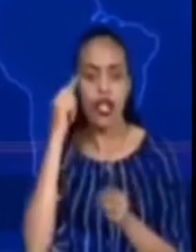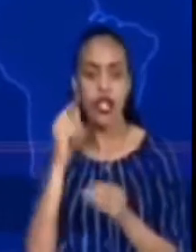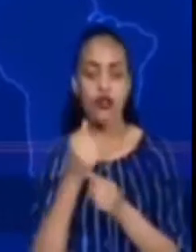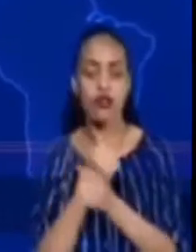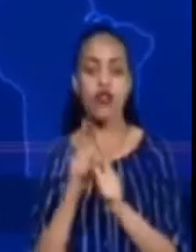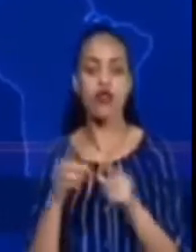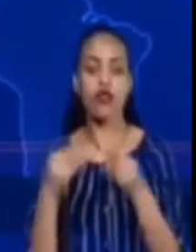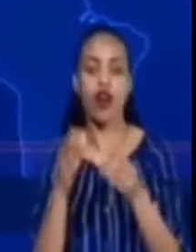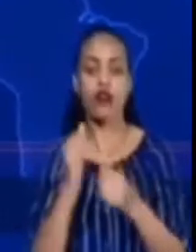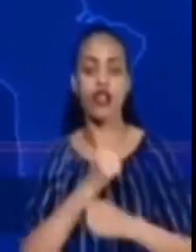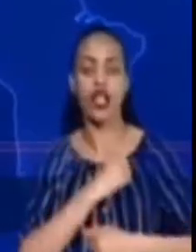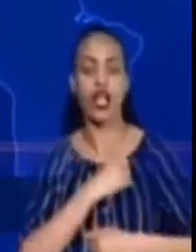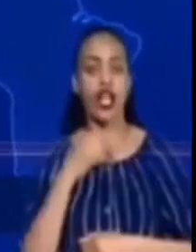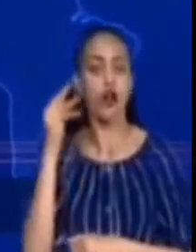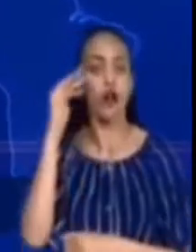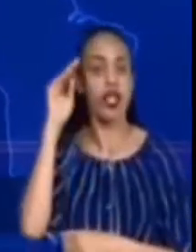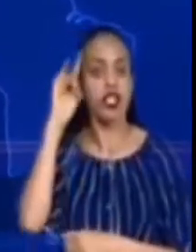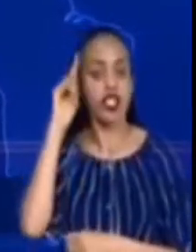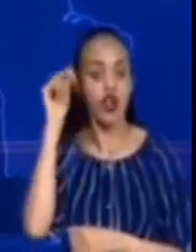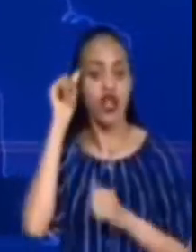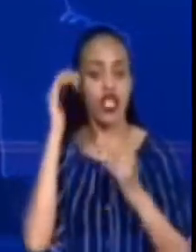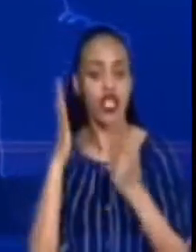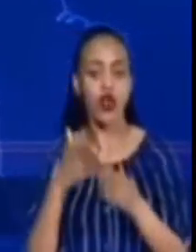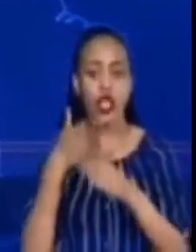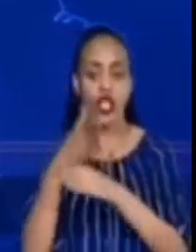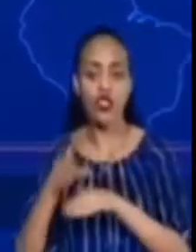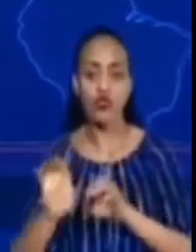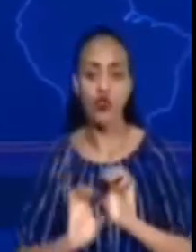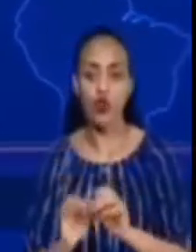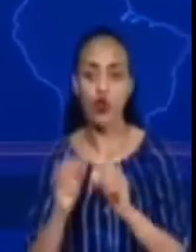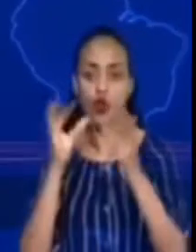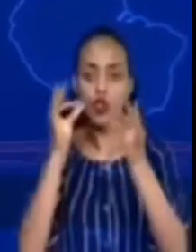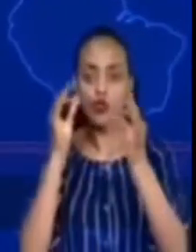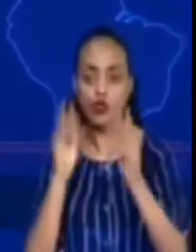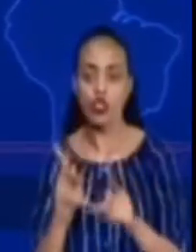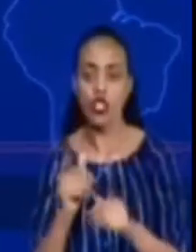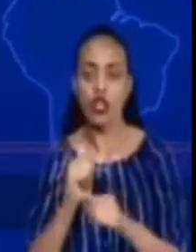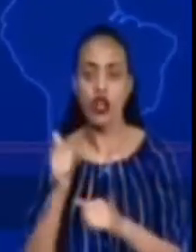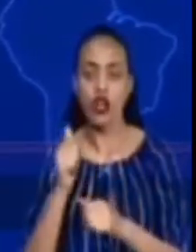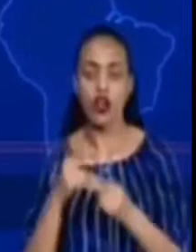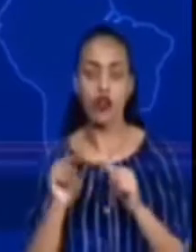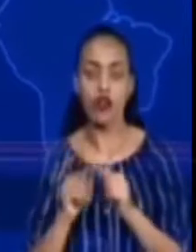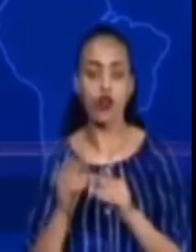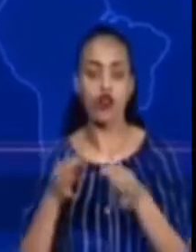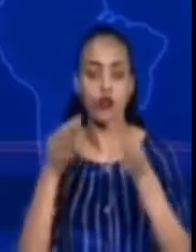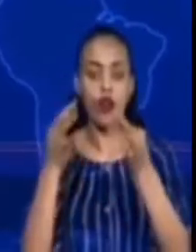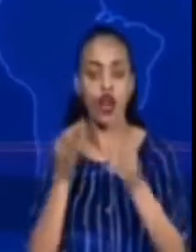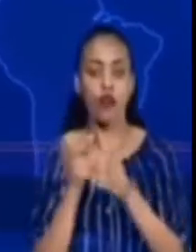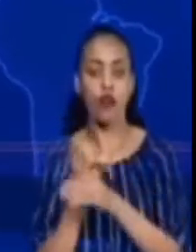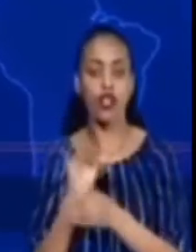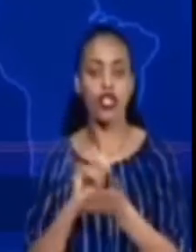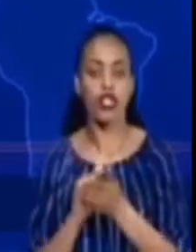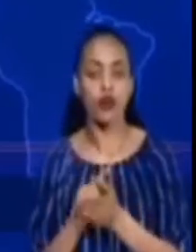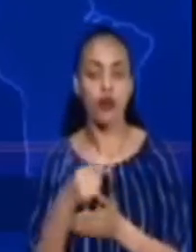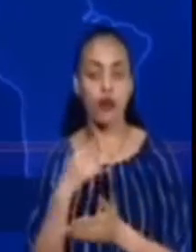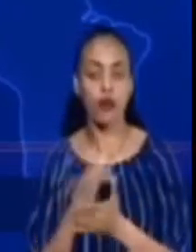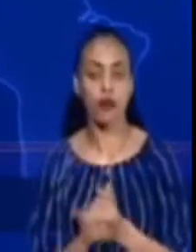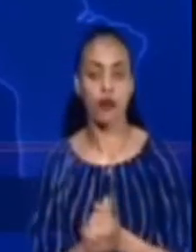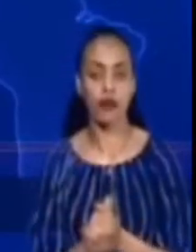የለም ኢትዮጵያን እንደፈለካት አንተ በመሰረት በተረትና ተረት አንተ